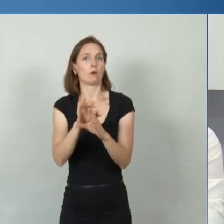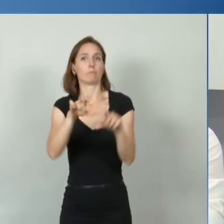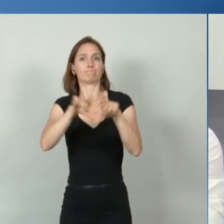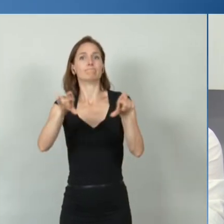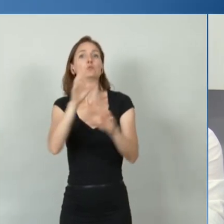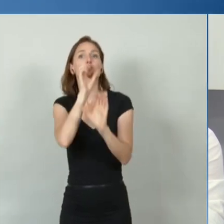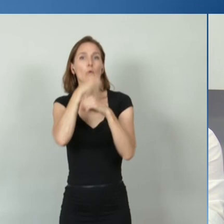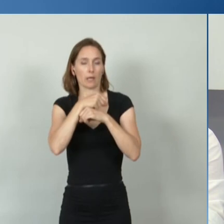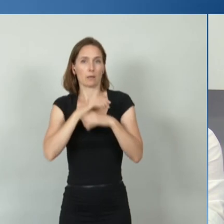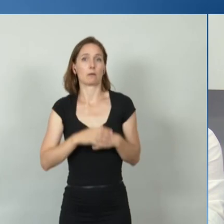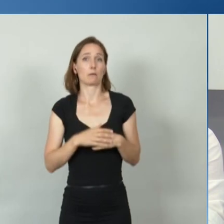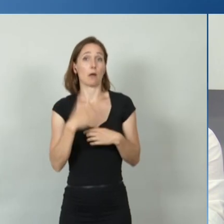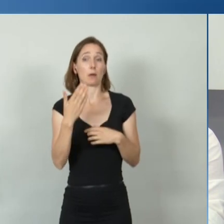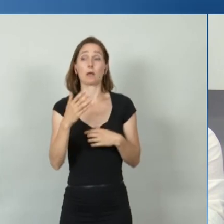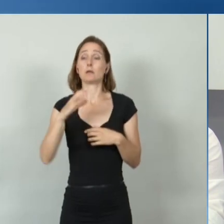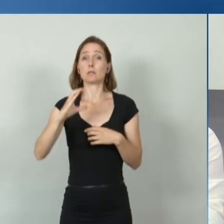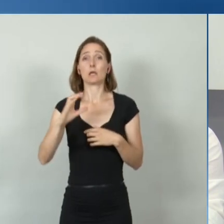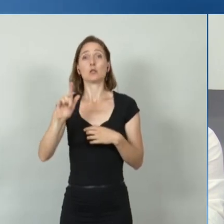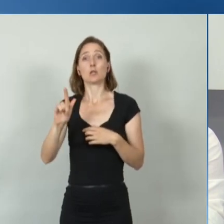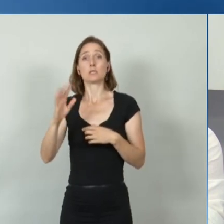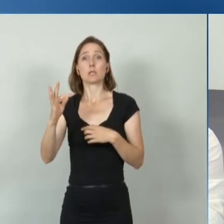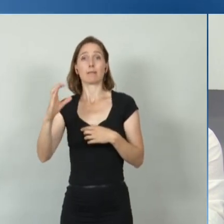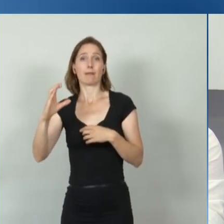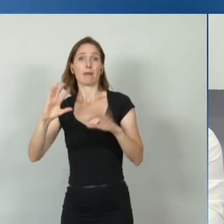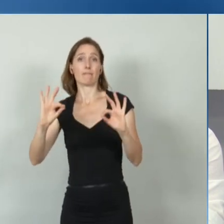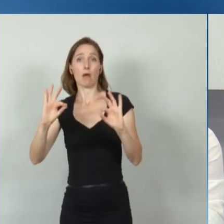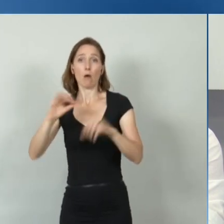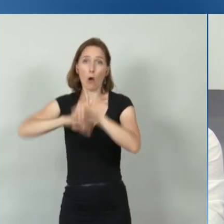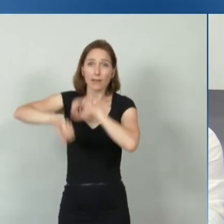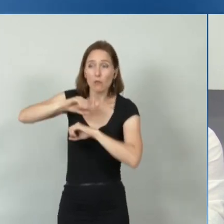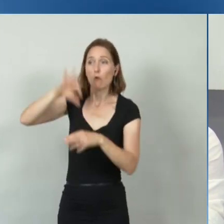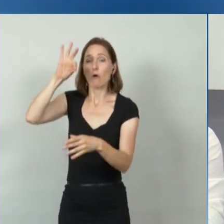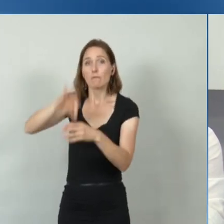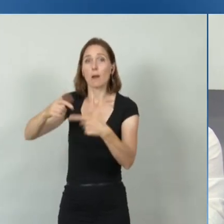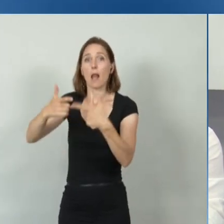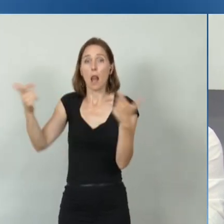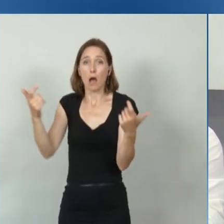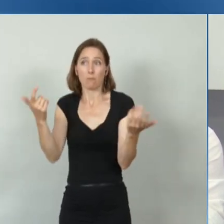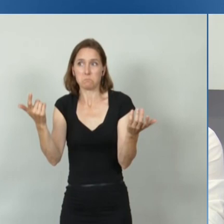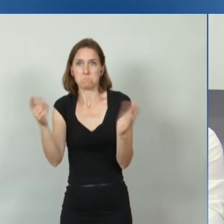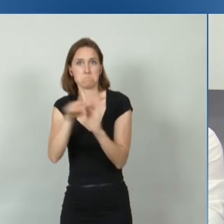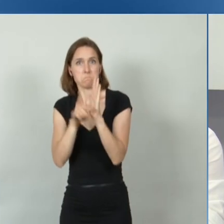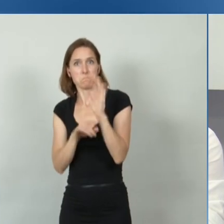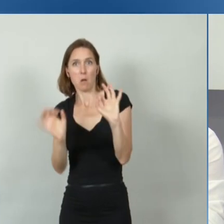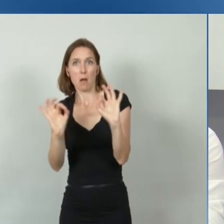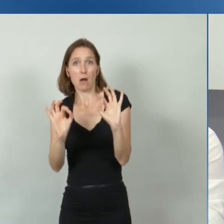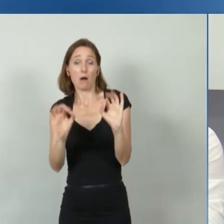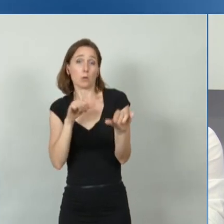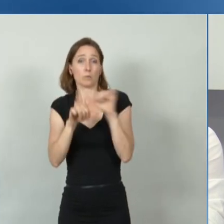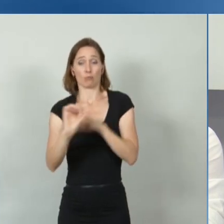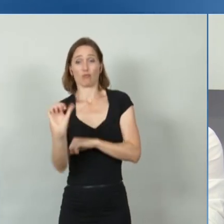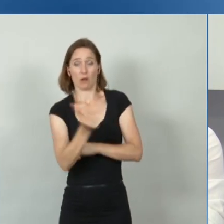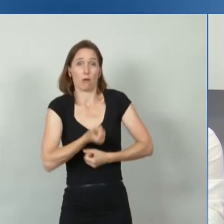n'est prévue expressément par le CGCT concernant les modalités de vote et selon la jurisprudence il s'agit de manifester son expression aussi